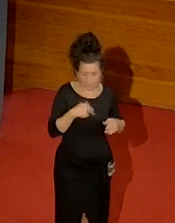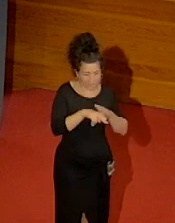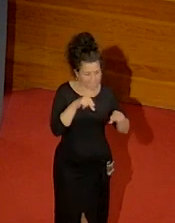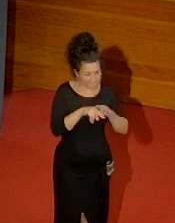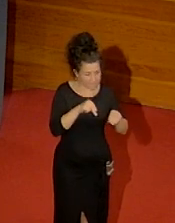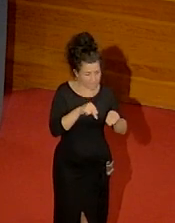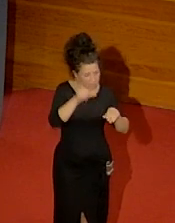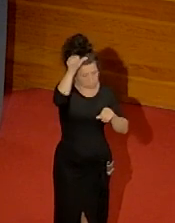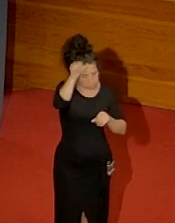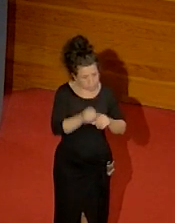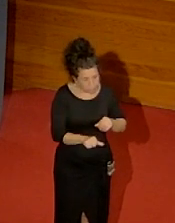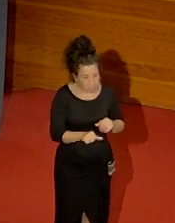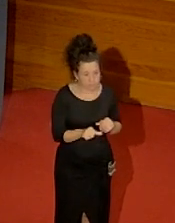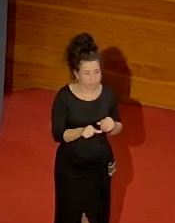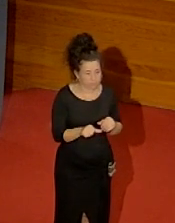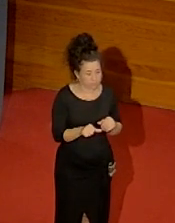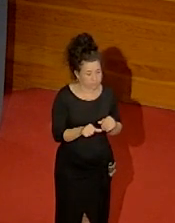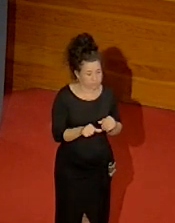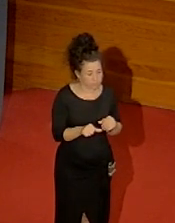bideo bat erakutsiko dizuet hemen